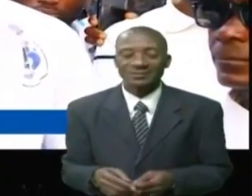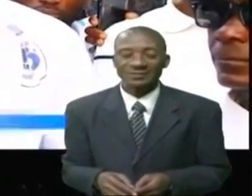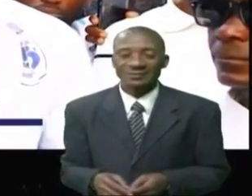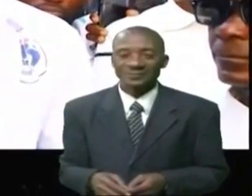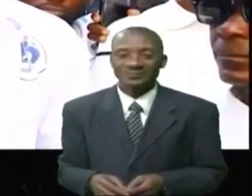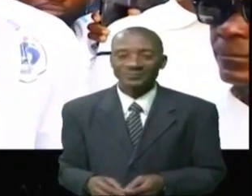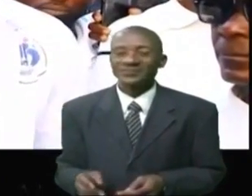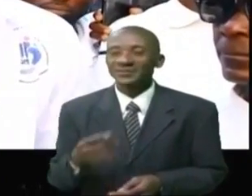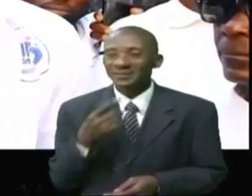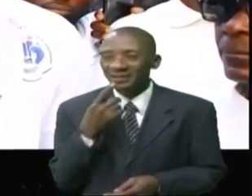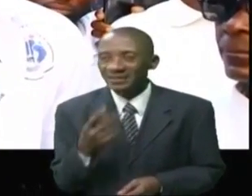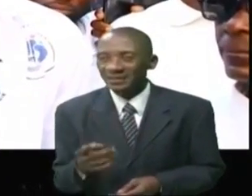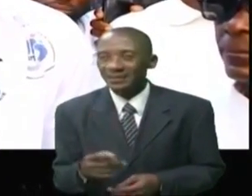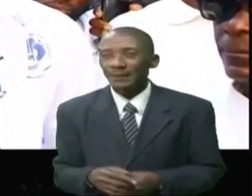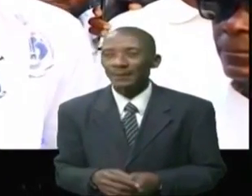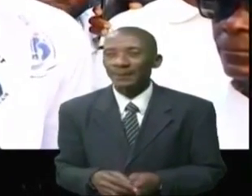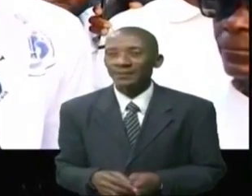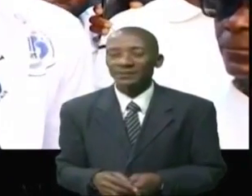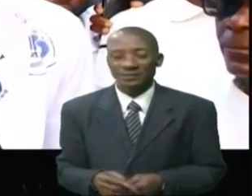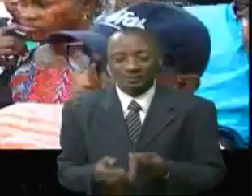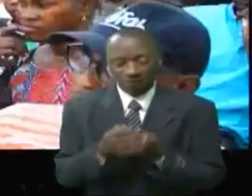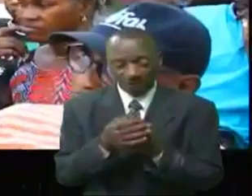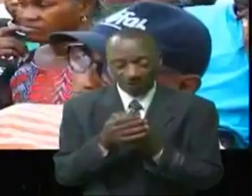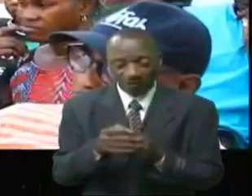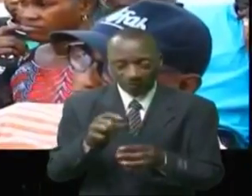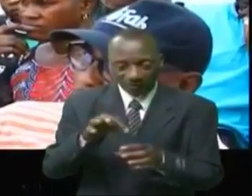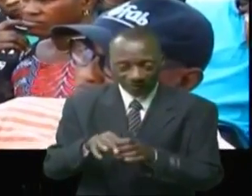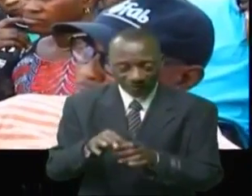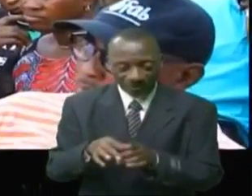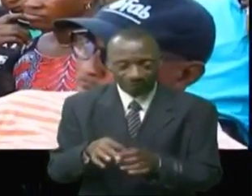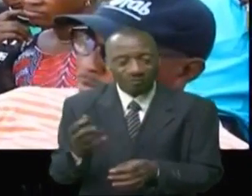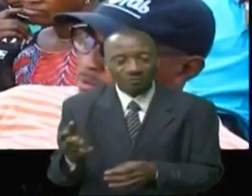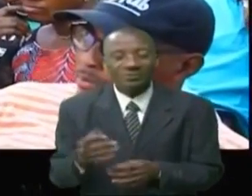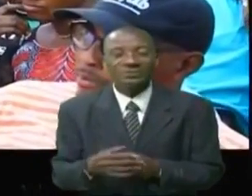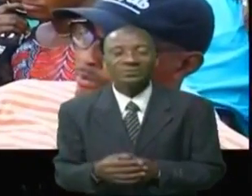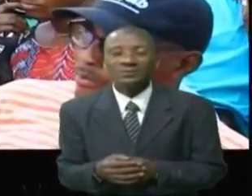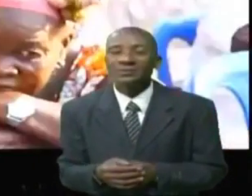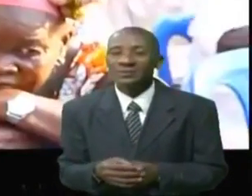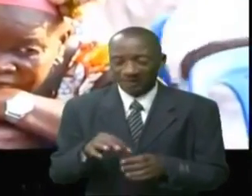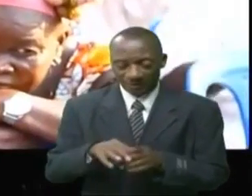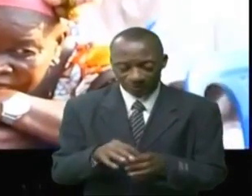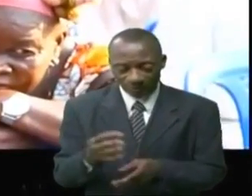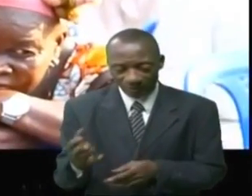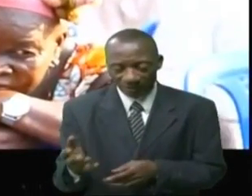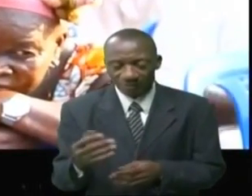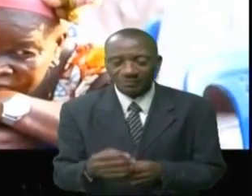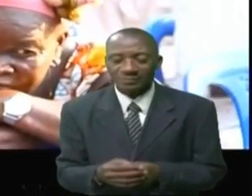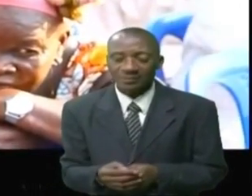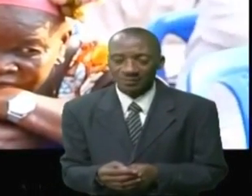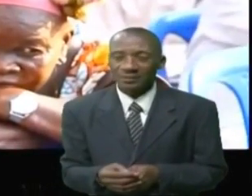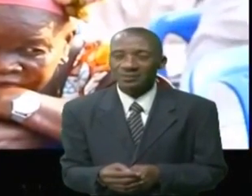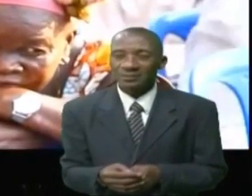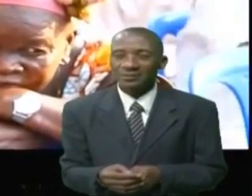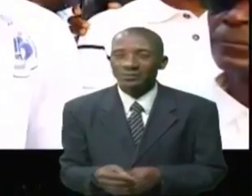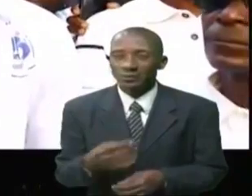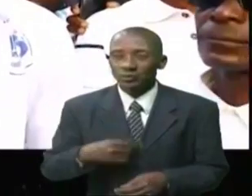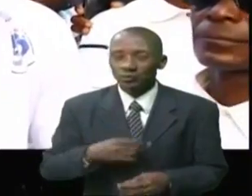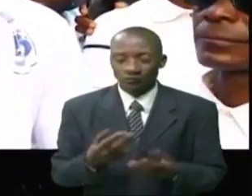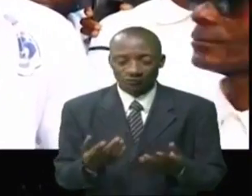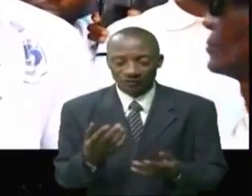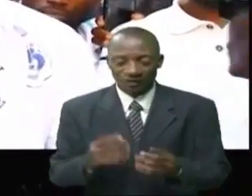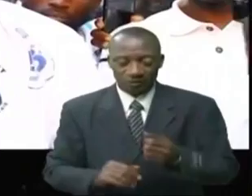électorale. Les impressions ici sont très bonnes. On a été chaleureusement accueillis, bien que notre leader n'a pas